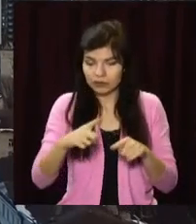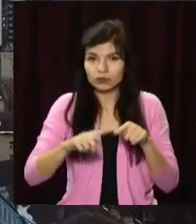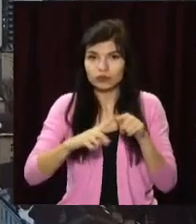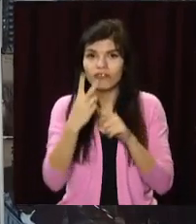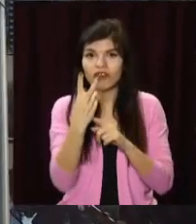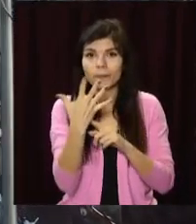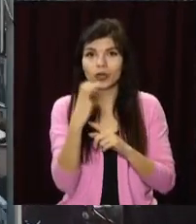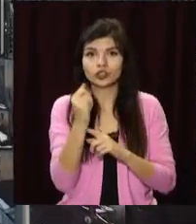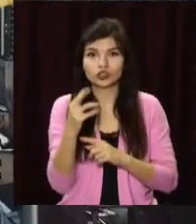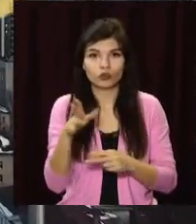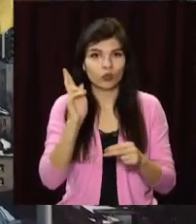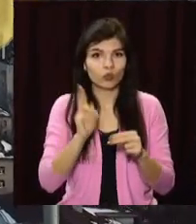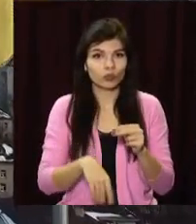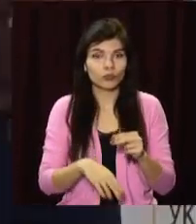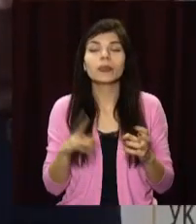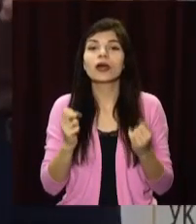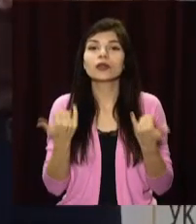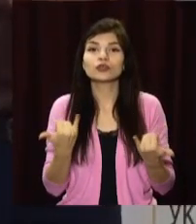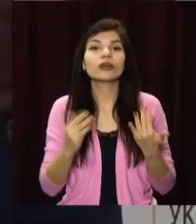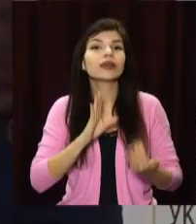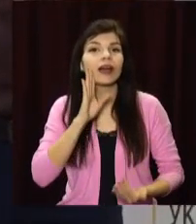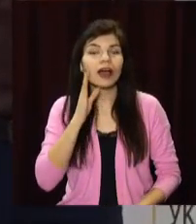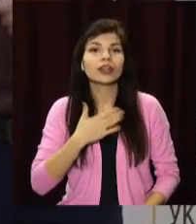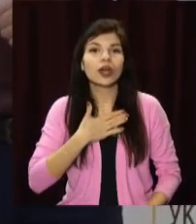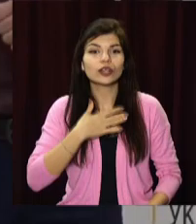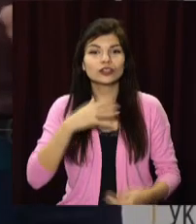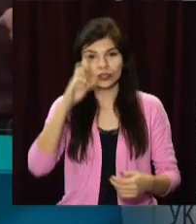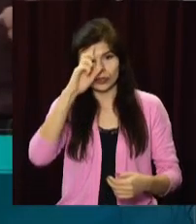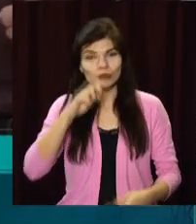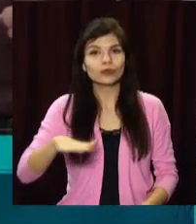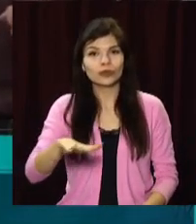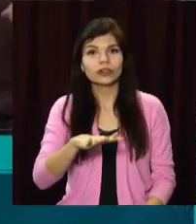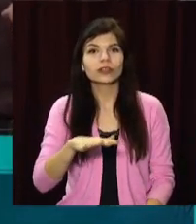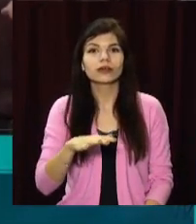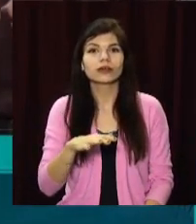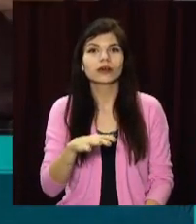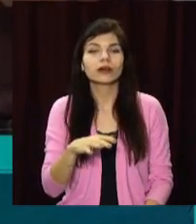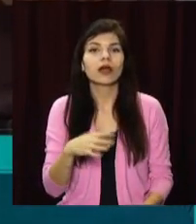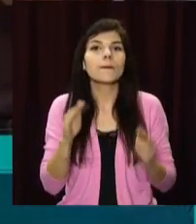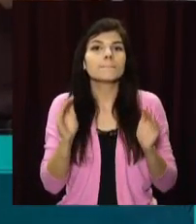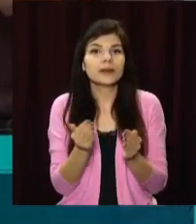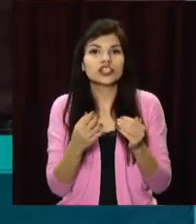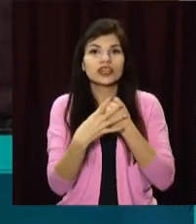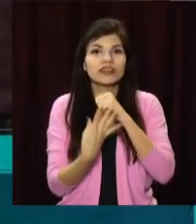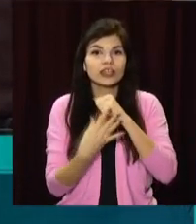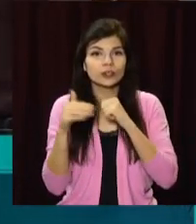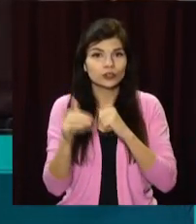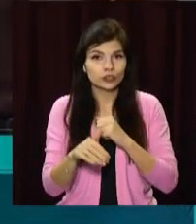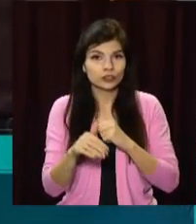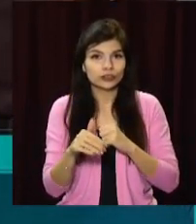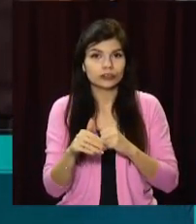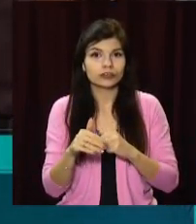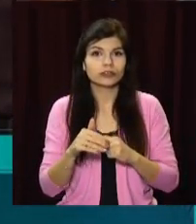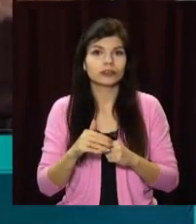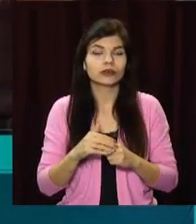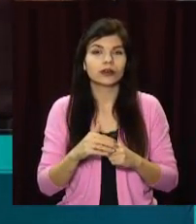вже 25 січня. На сьогоднішній ранок в нашій країні менше 19